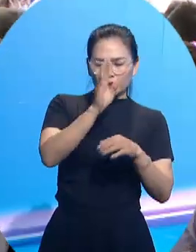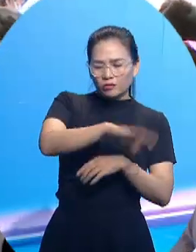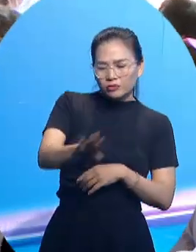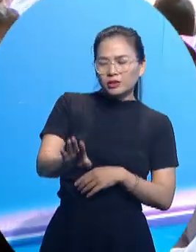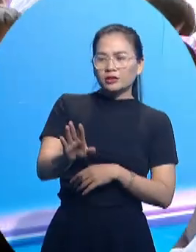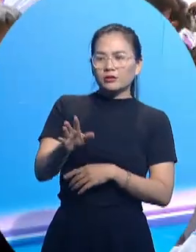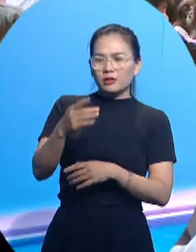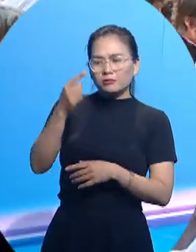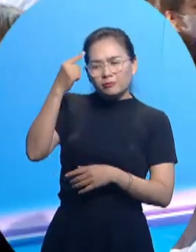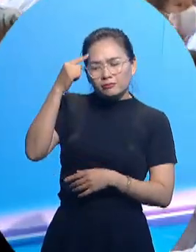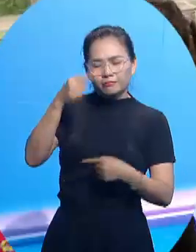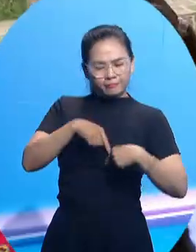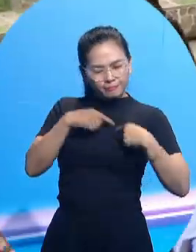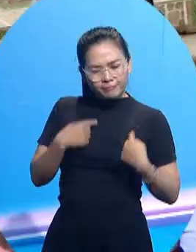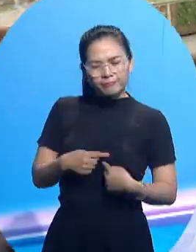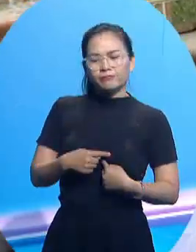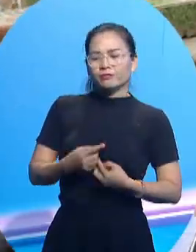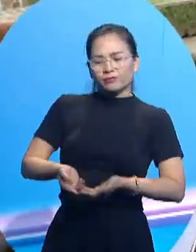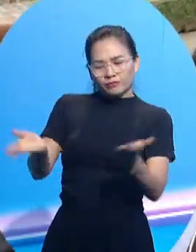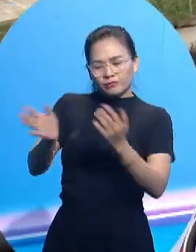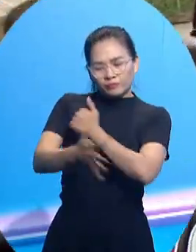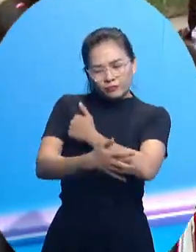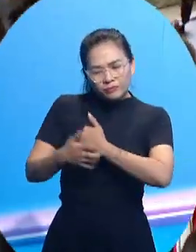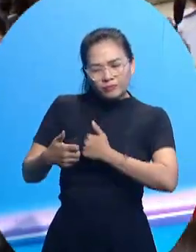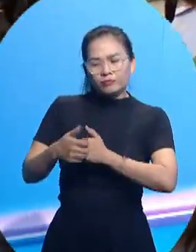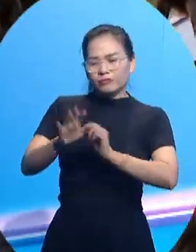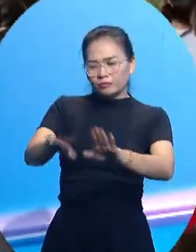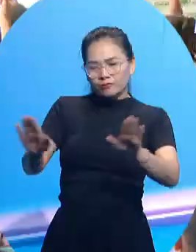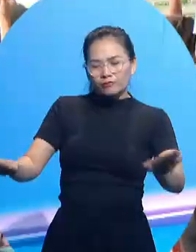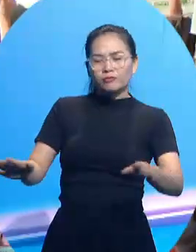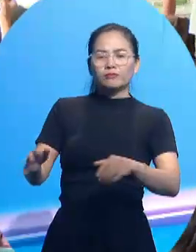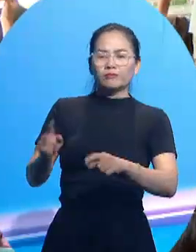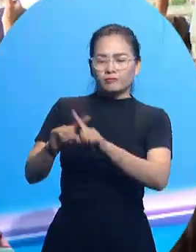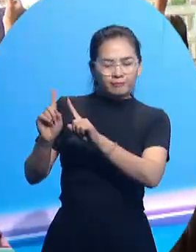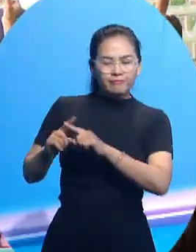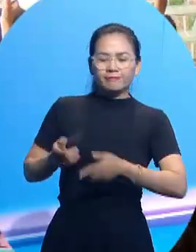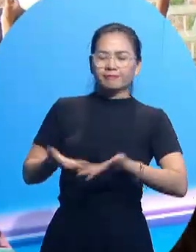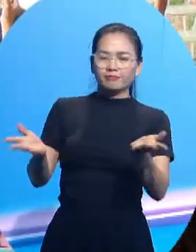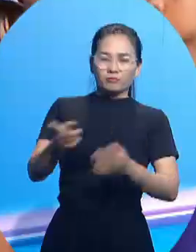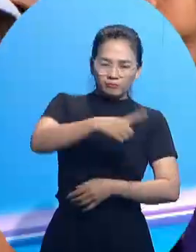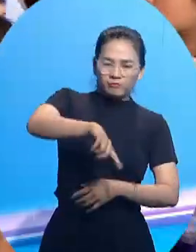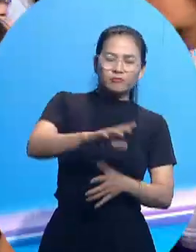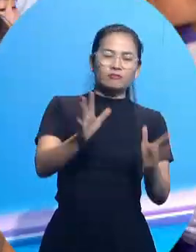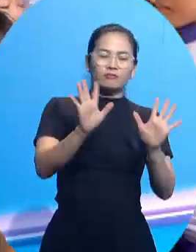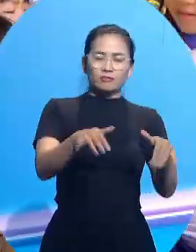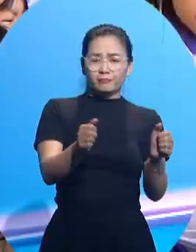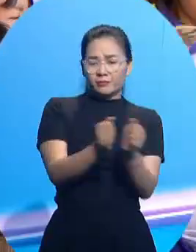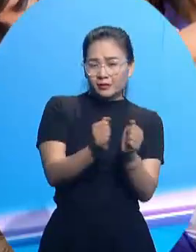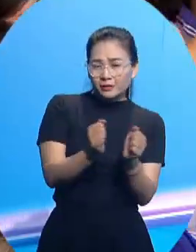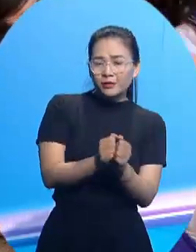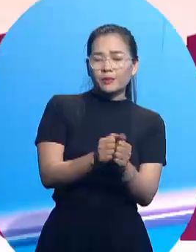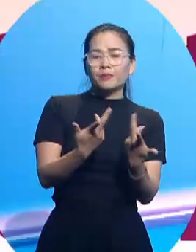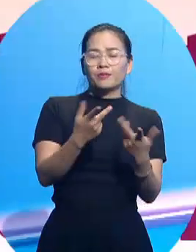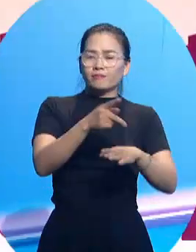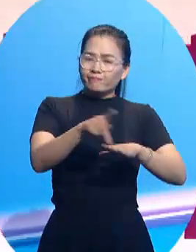tâm và chia sẻ đến những mảnh đời khó khăn. Đồng thời, qua hoạt động này, các em cũng học được nhiều kỹ năng sống, làm việc nhóm, đáp ứng yêu cầu của